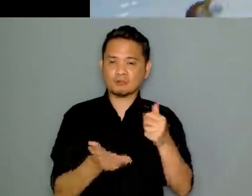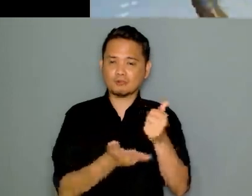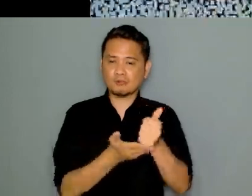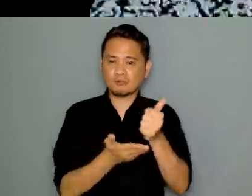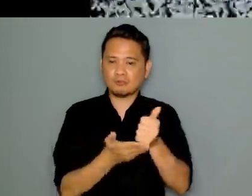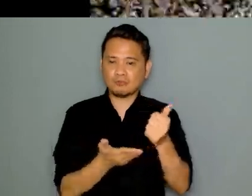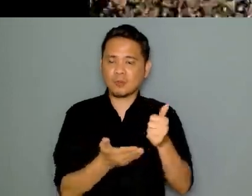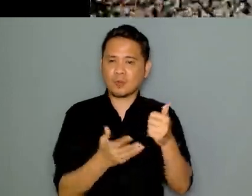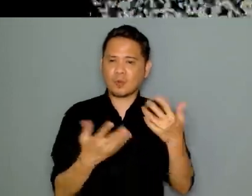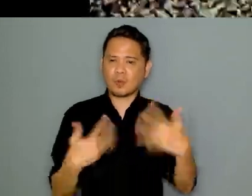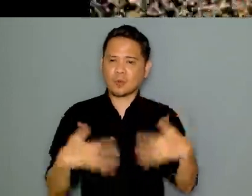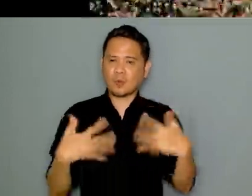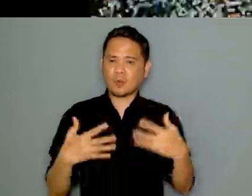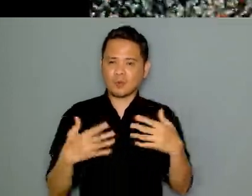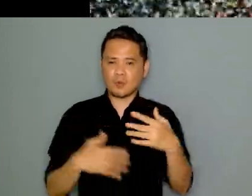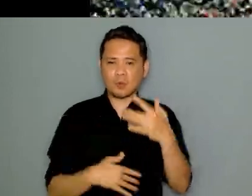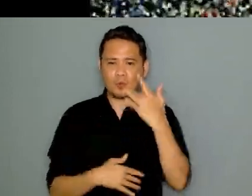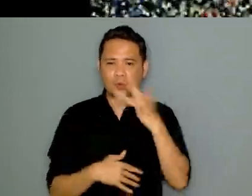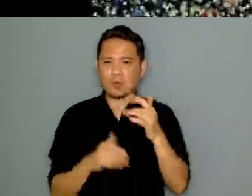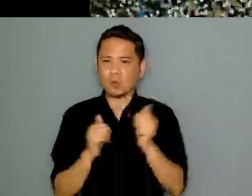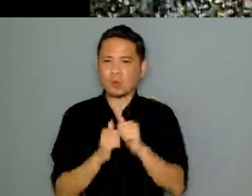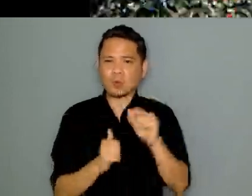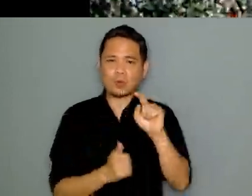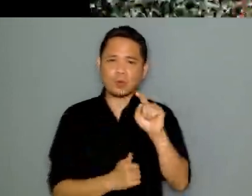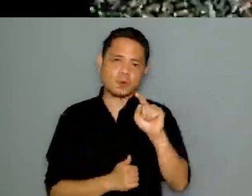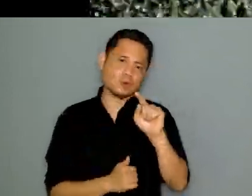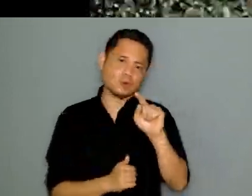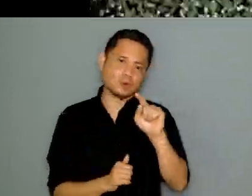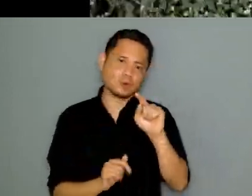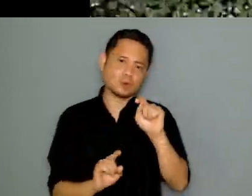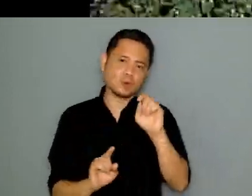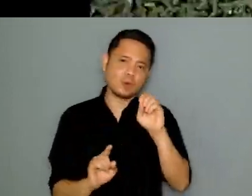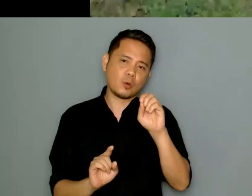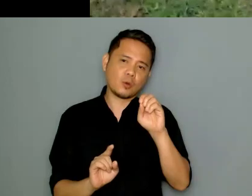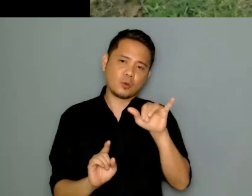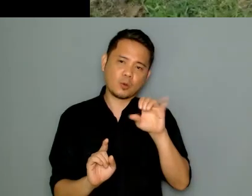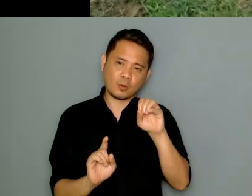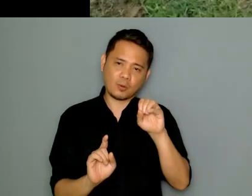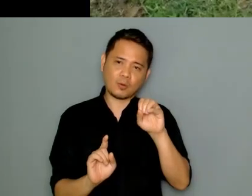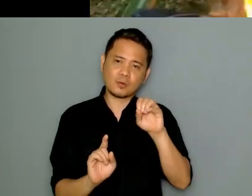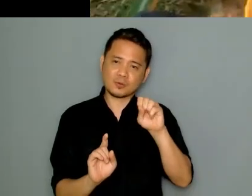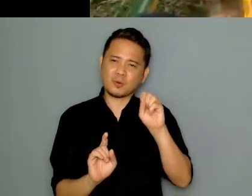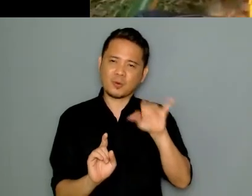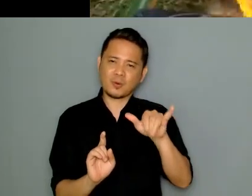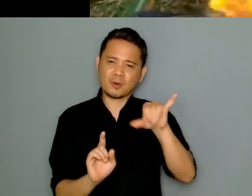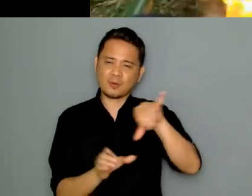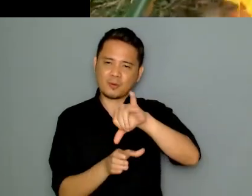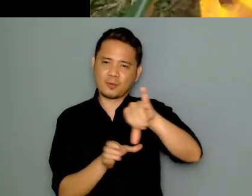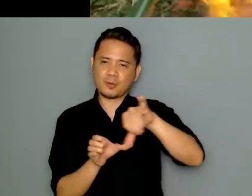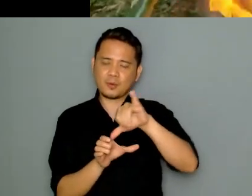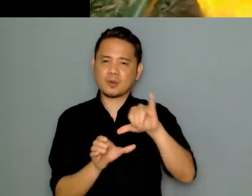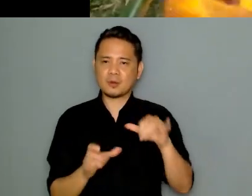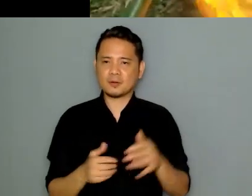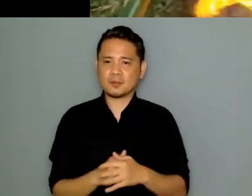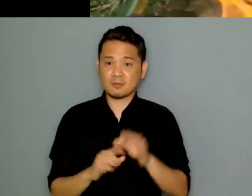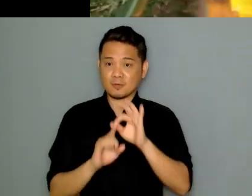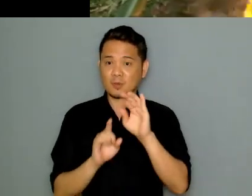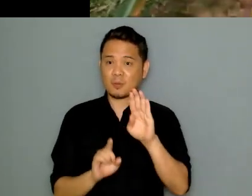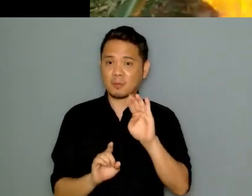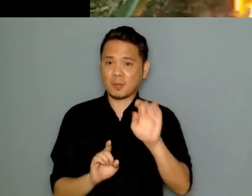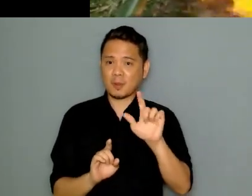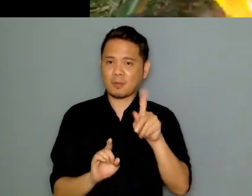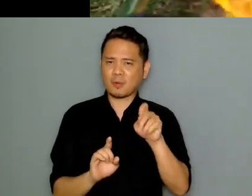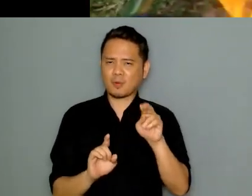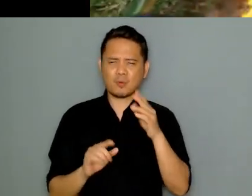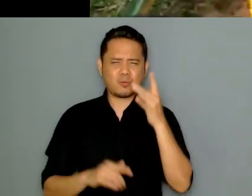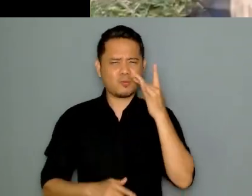at siya ay magbibigay ng napakasarap na lasa, lalo na yung bell pepper. At dito ay isasalang natin siya sa